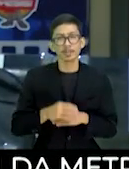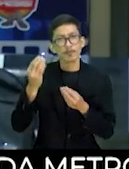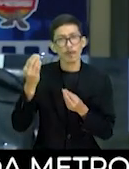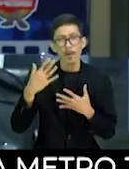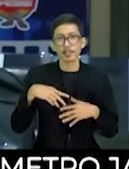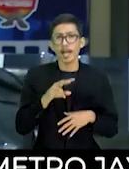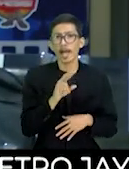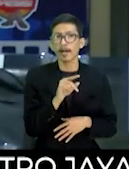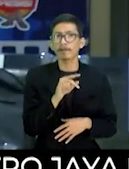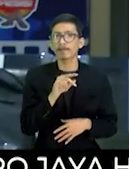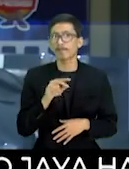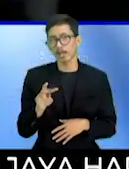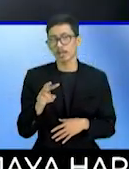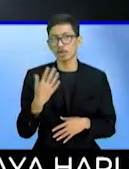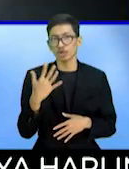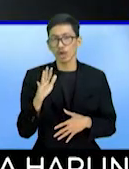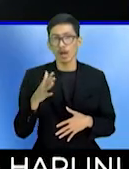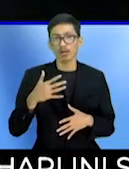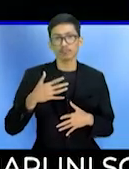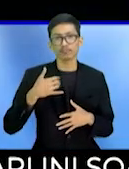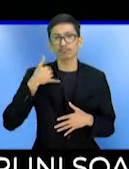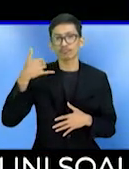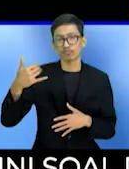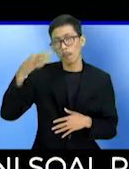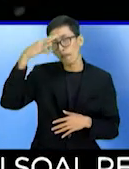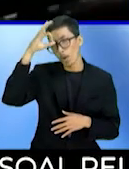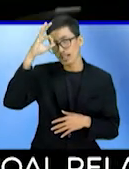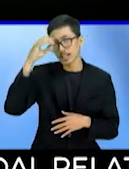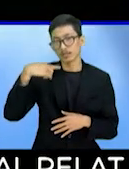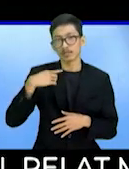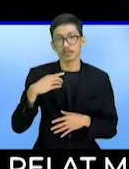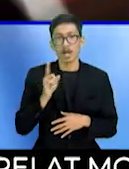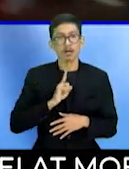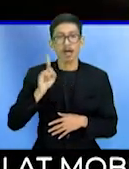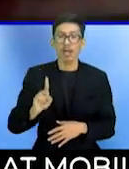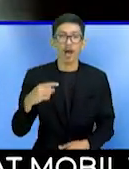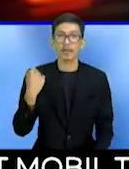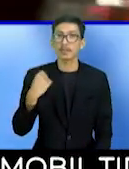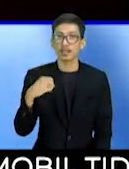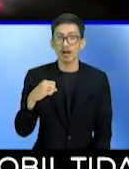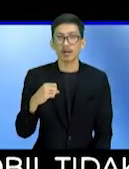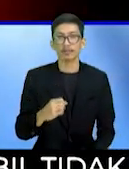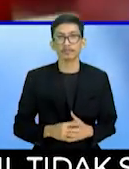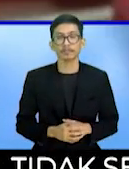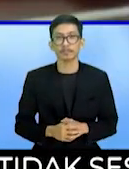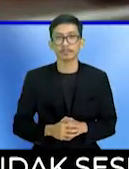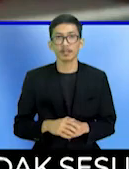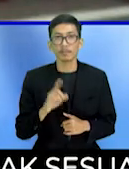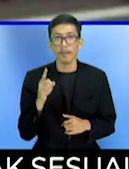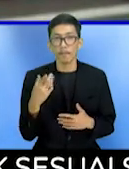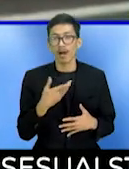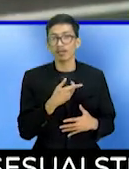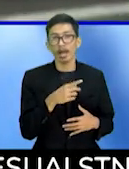bahwa Rachel Fenya sudah menghubungi pihak kepolisian untuk menyatakan bahwa ia tidak bisa menghadiri panggilan kepolisian hari ini dikarenakan masih